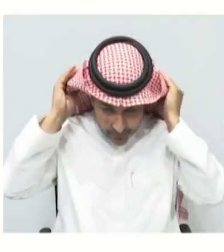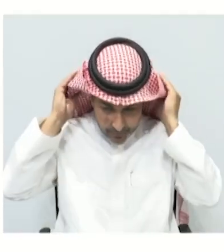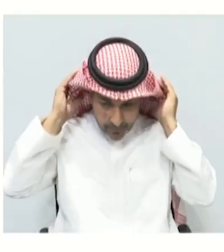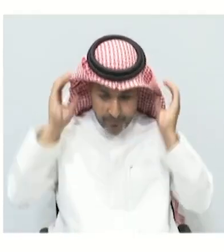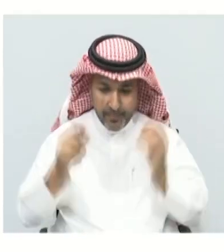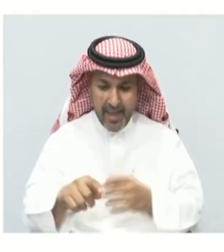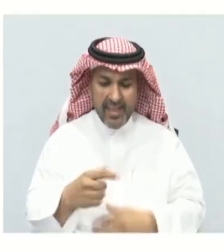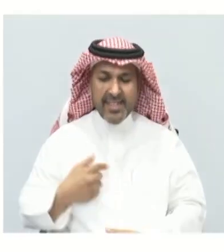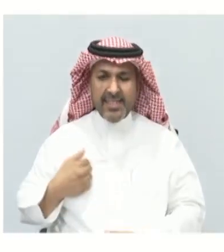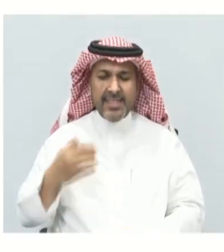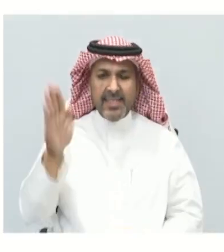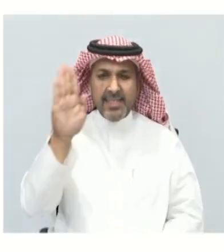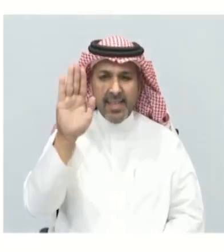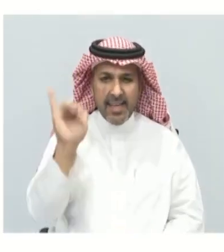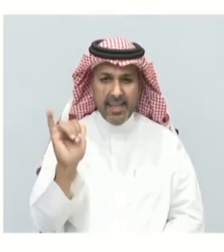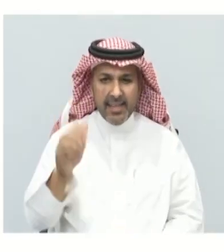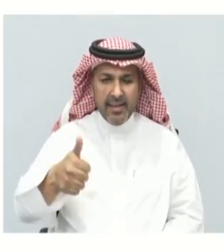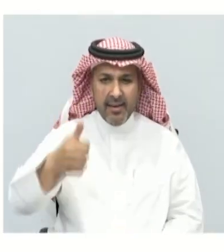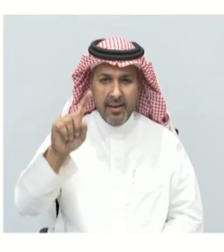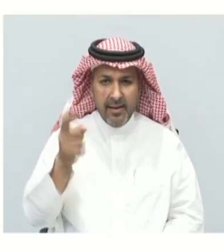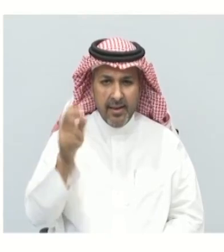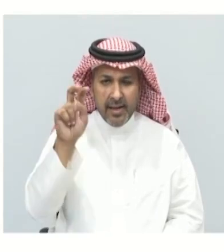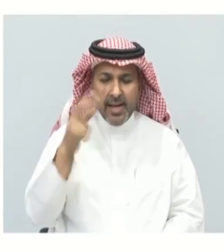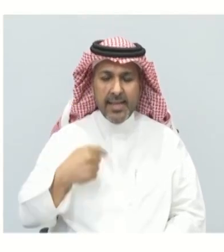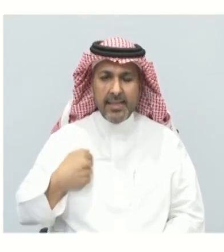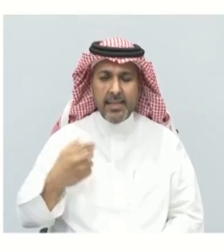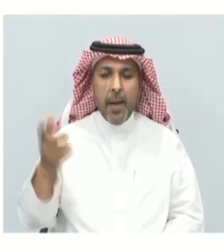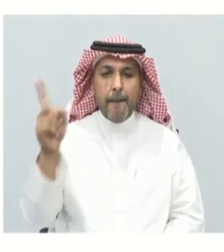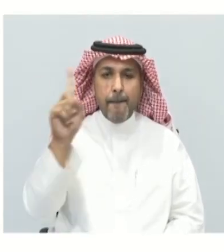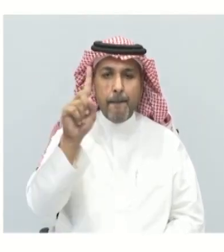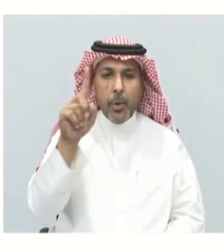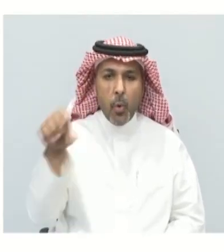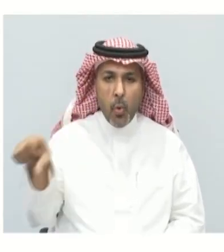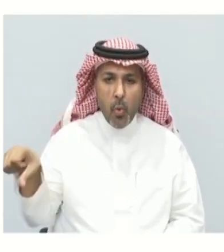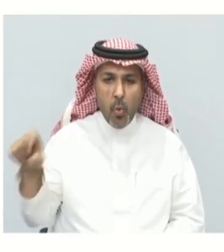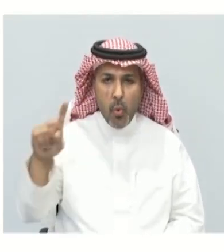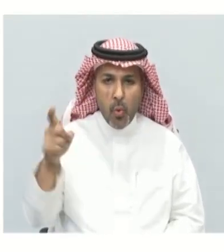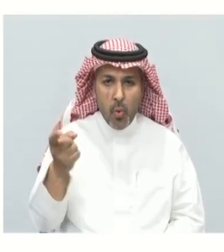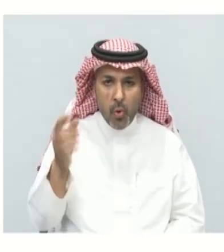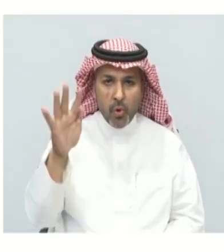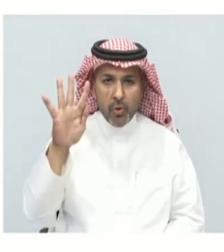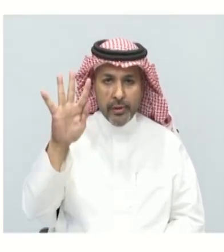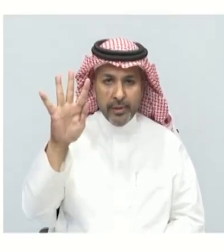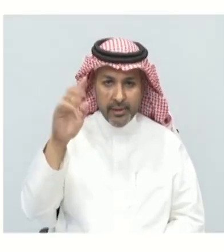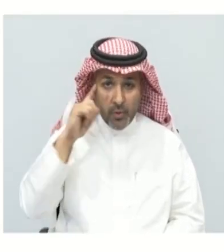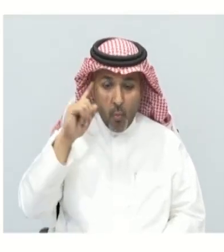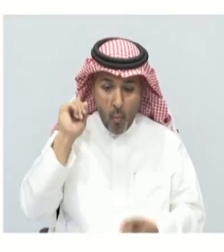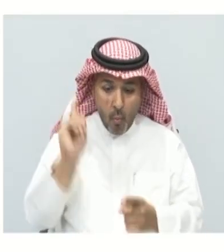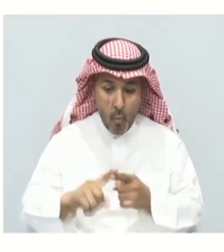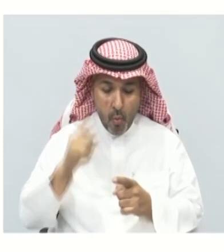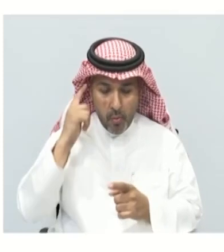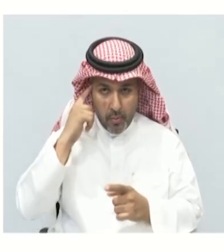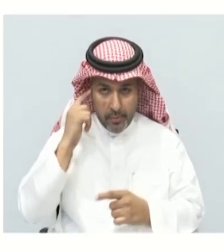حده من انواع السيارات احنا نقول عليها السيارات الرياضيه اللي هي سيارات البورش سيارات البورش تعتبر من السيارات السريعه جدا